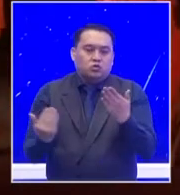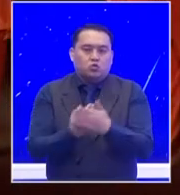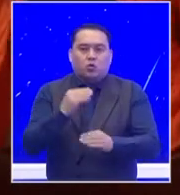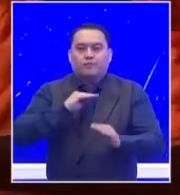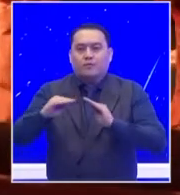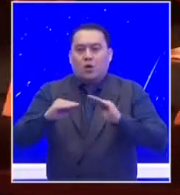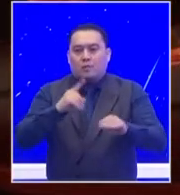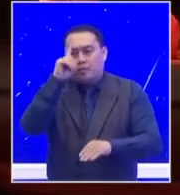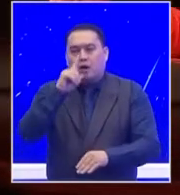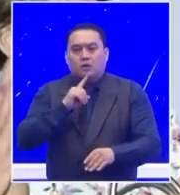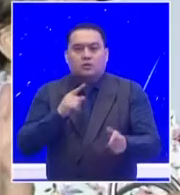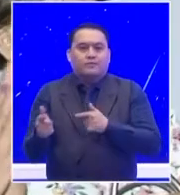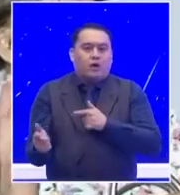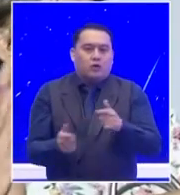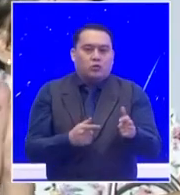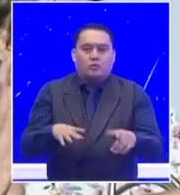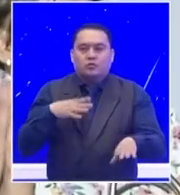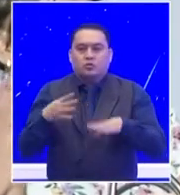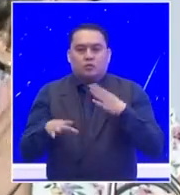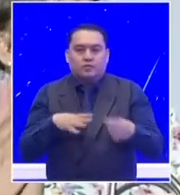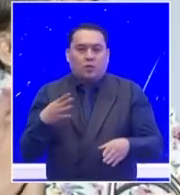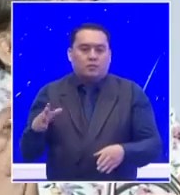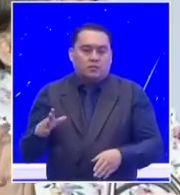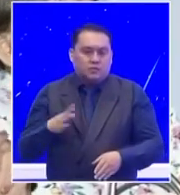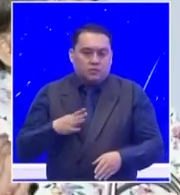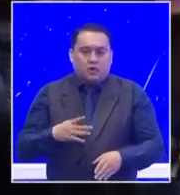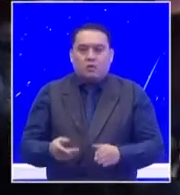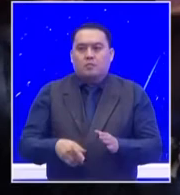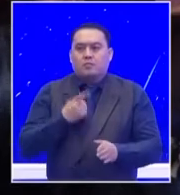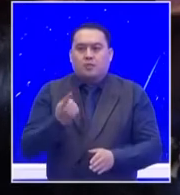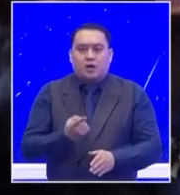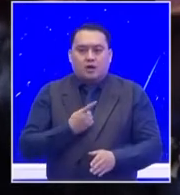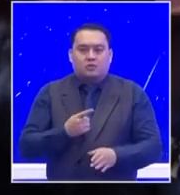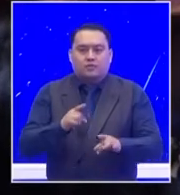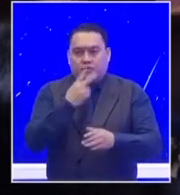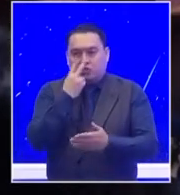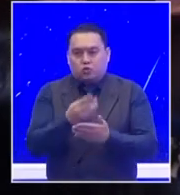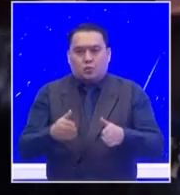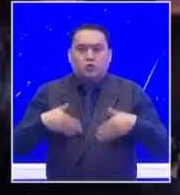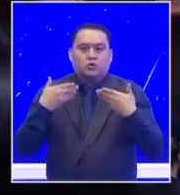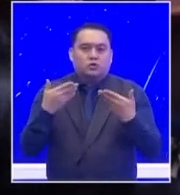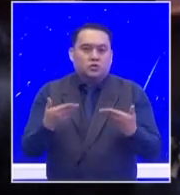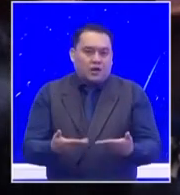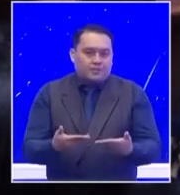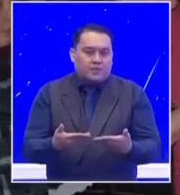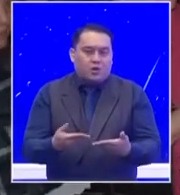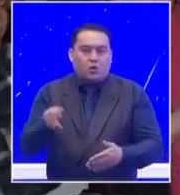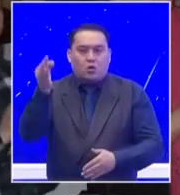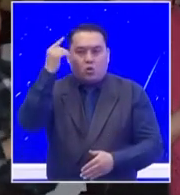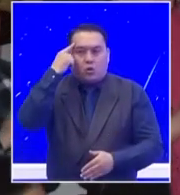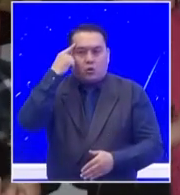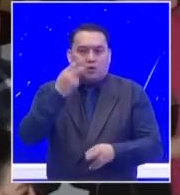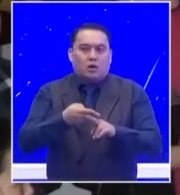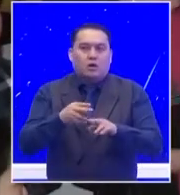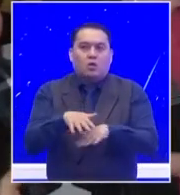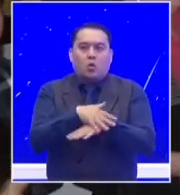ұжымы бір айдан аса әзірленіпті. Абай образын мәдениет саласының үздігі Базарбек Тоқымтаев сомдап шықты. Зерделі ойлы шығарма